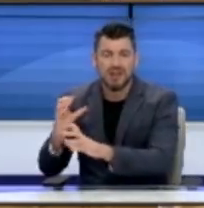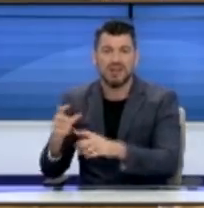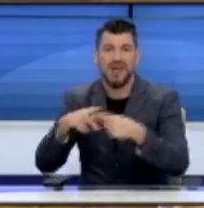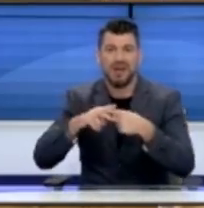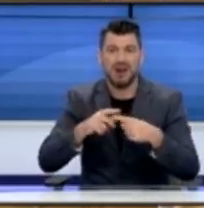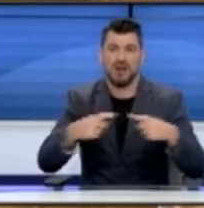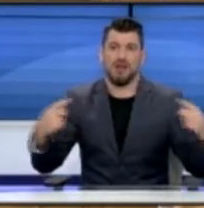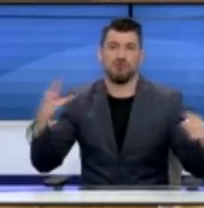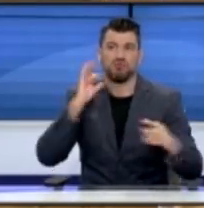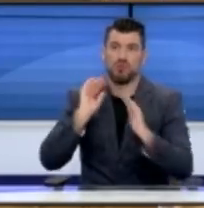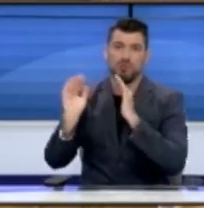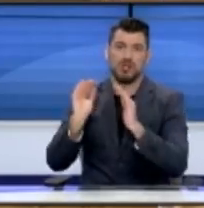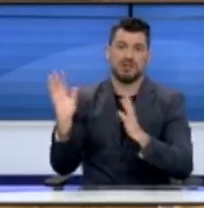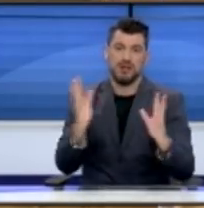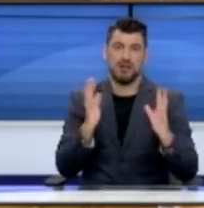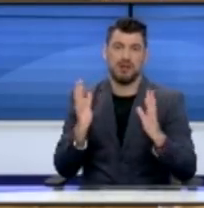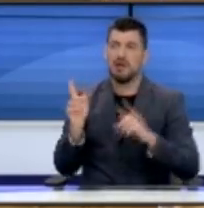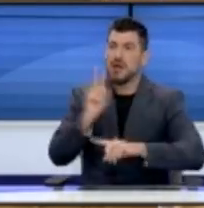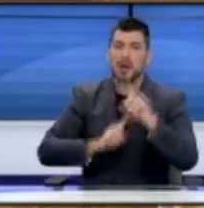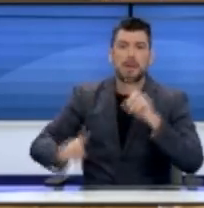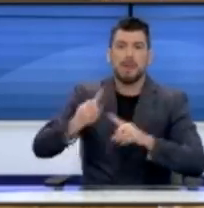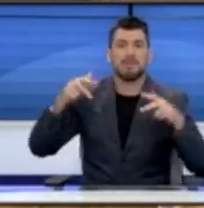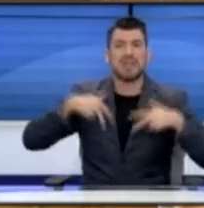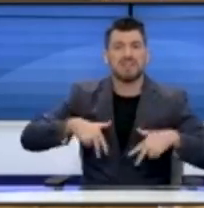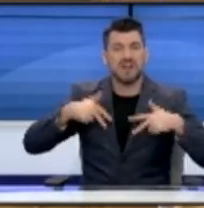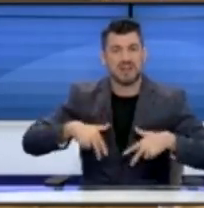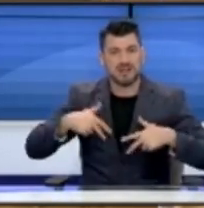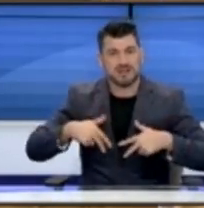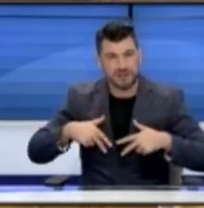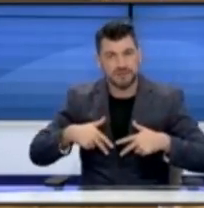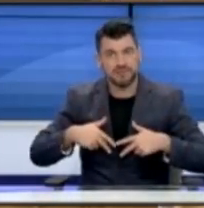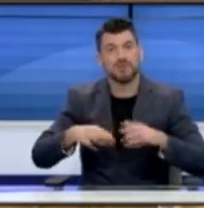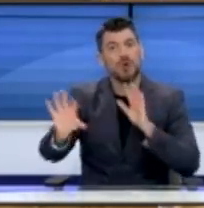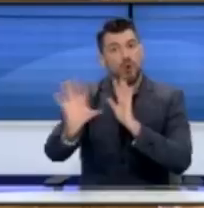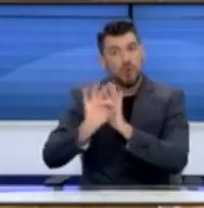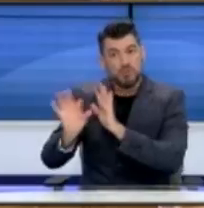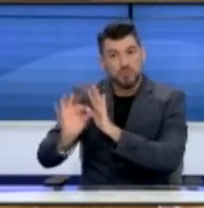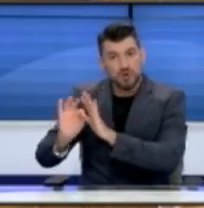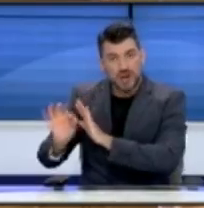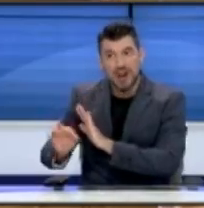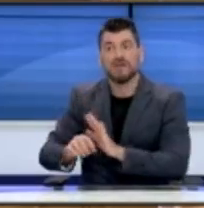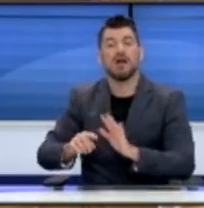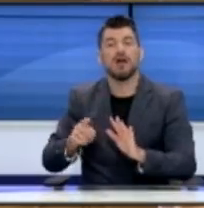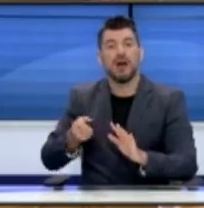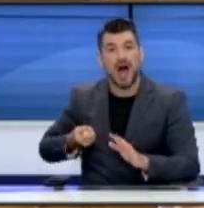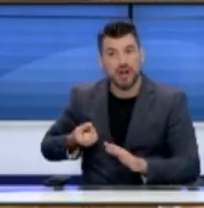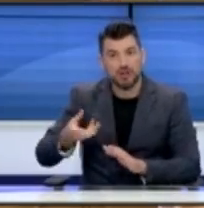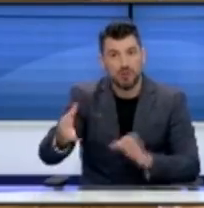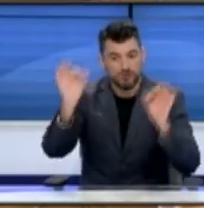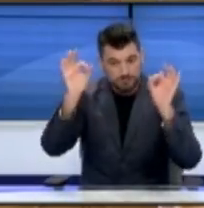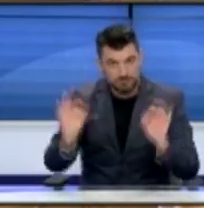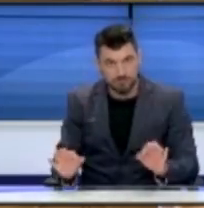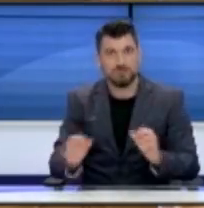κυβέρνηση στελέχωσε επαρκώς με τον αναγκαίο μόνιμο προσωπικό, με σύγχρονα μέσα, με υποδομές,